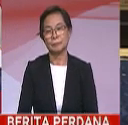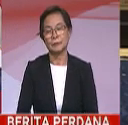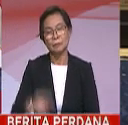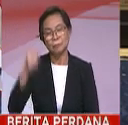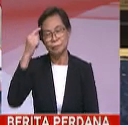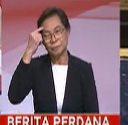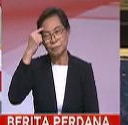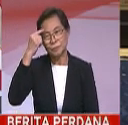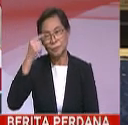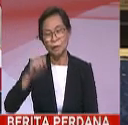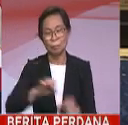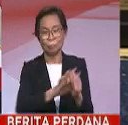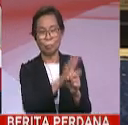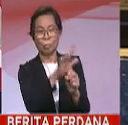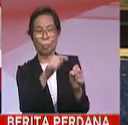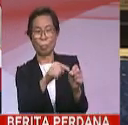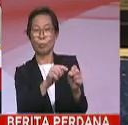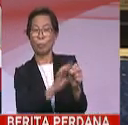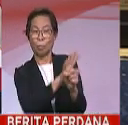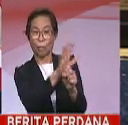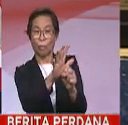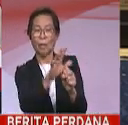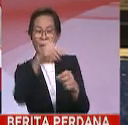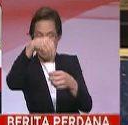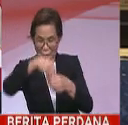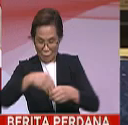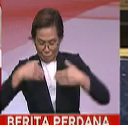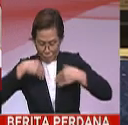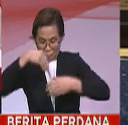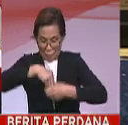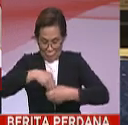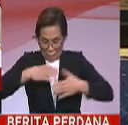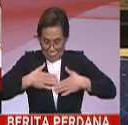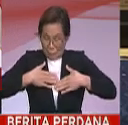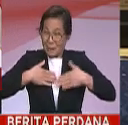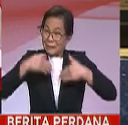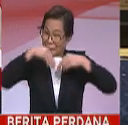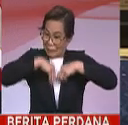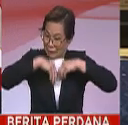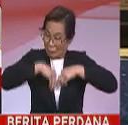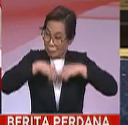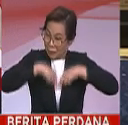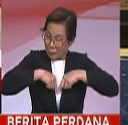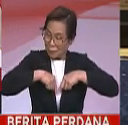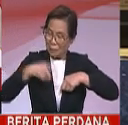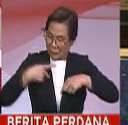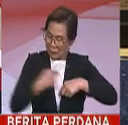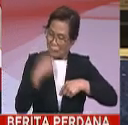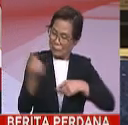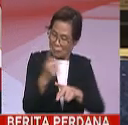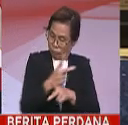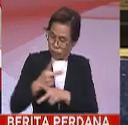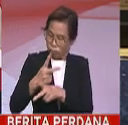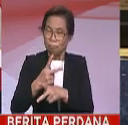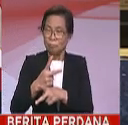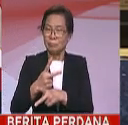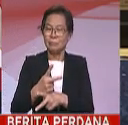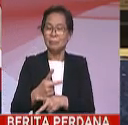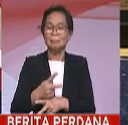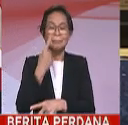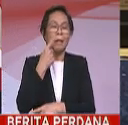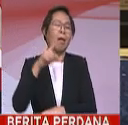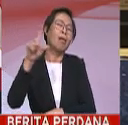Anggaplah bahawa virus tersebut berada di dalam diri kita agar kita sentiasa berwaspada dan tidak